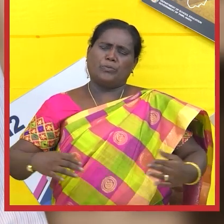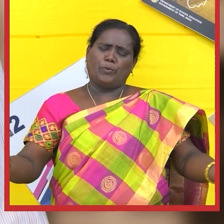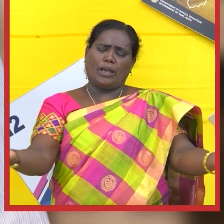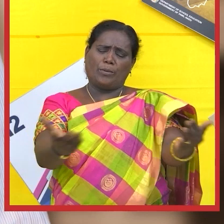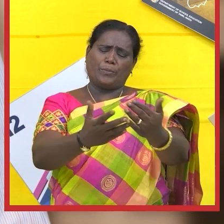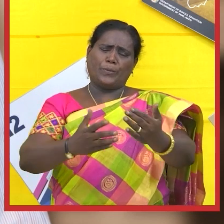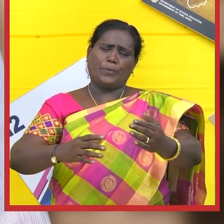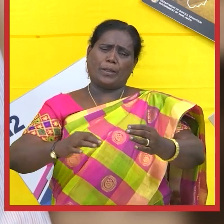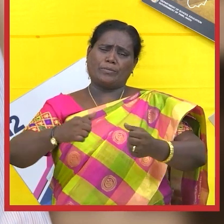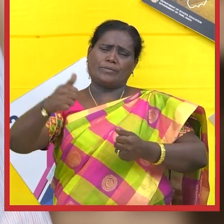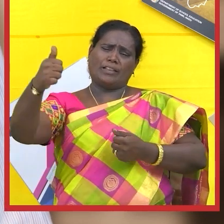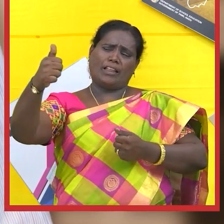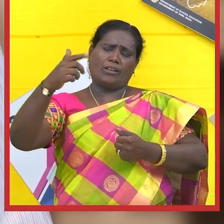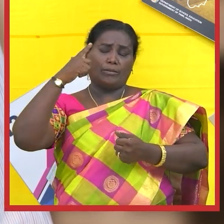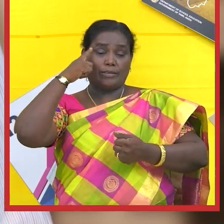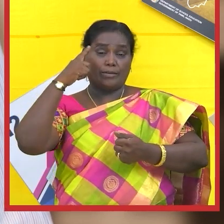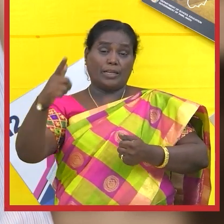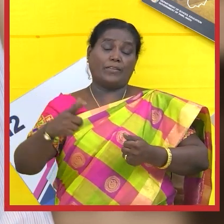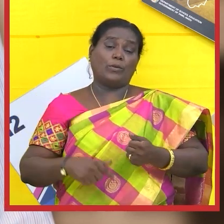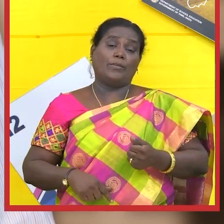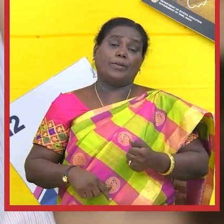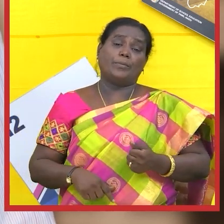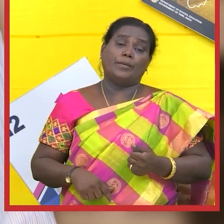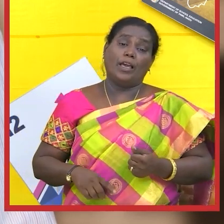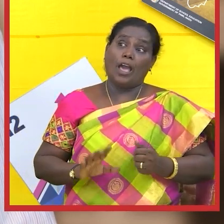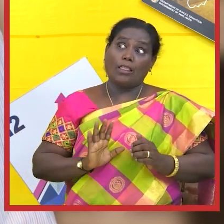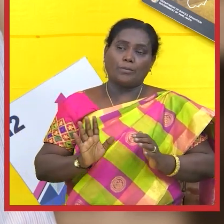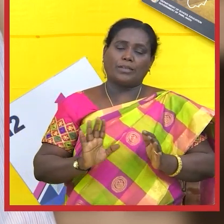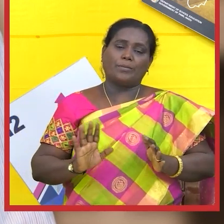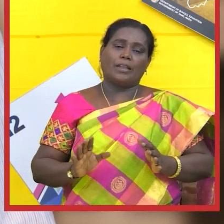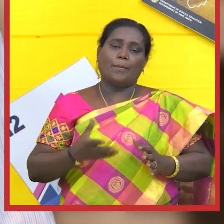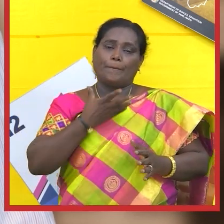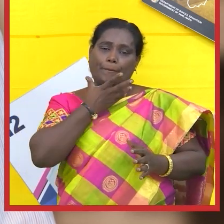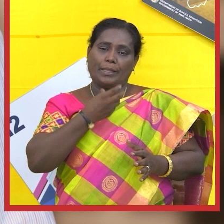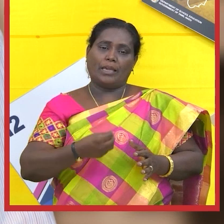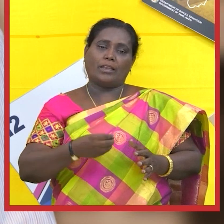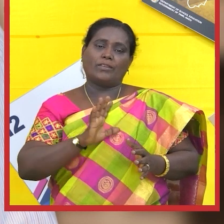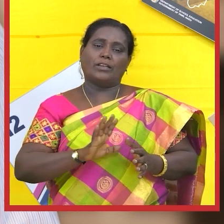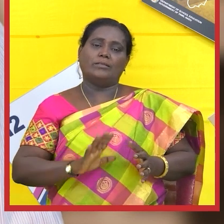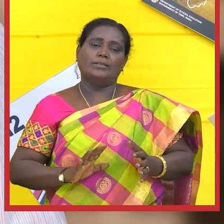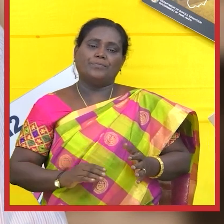நினைவில் இருக்கும் என்பதை மாணவர்கள் நீங்கள் நினைவில் கொள்ள வேண்டும். அது மட்டுமல்ல, பெரியார் அவர்கள்